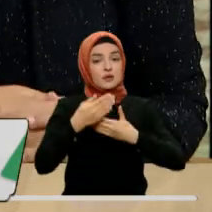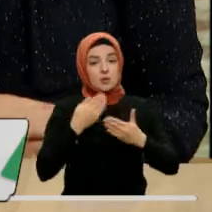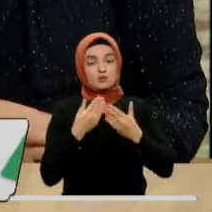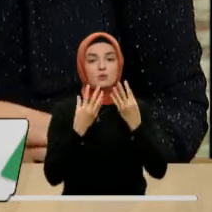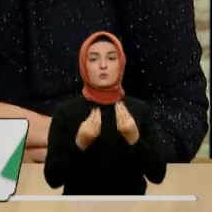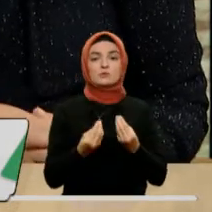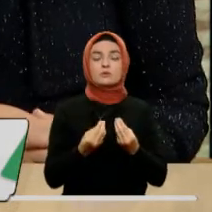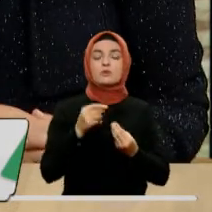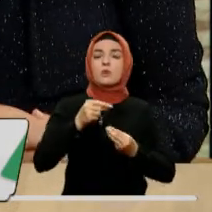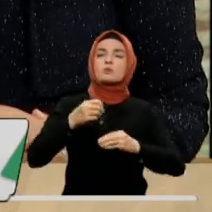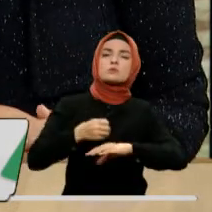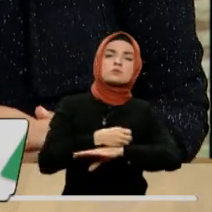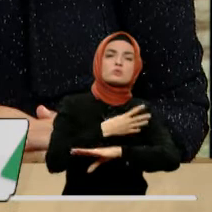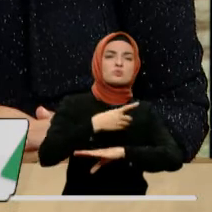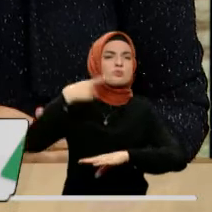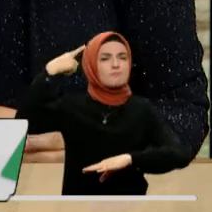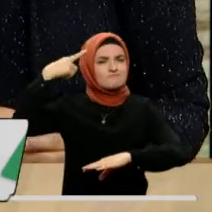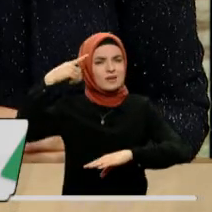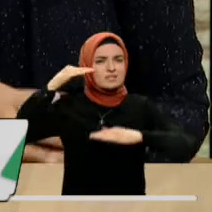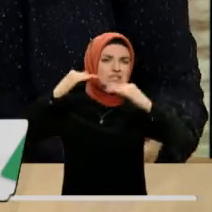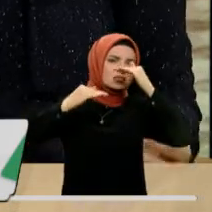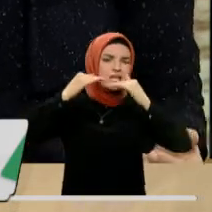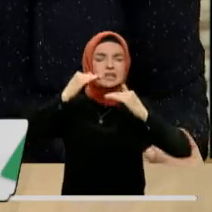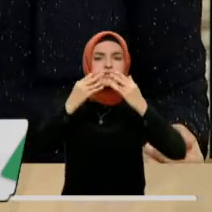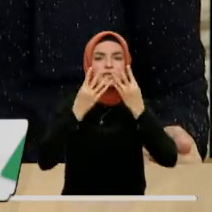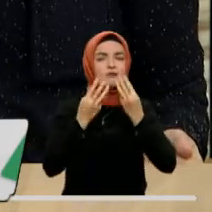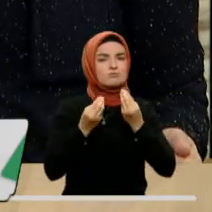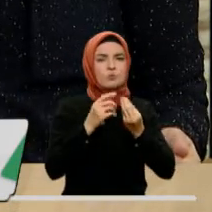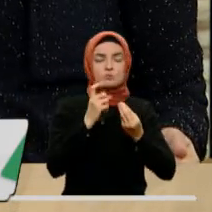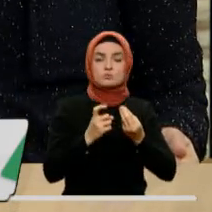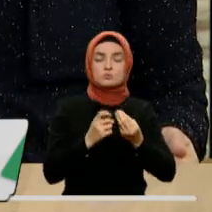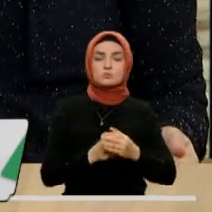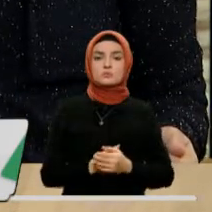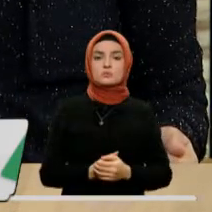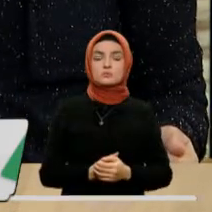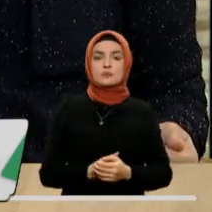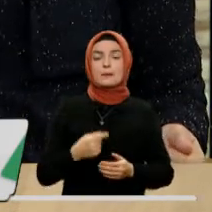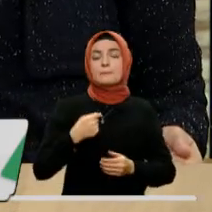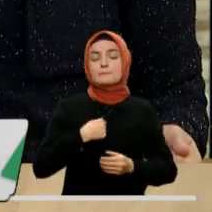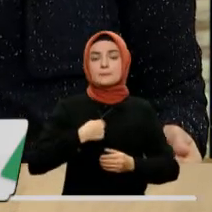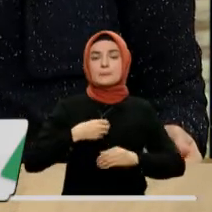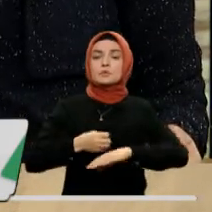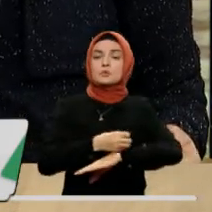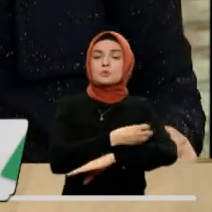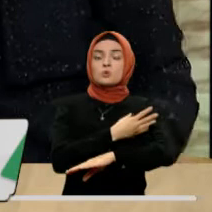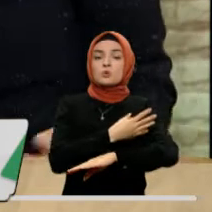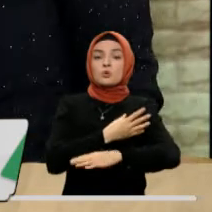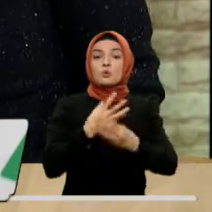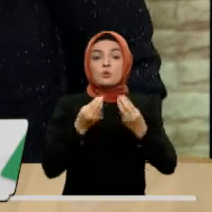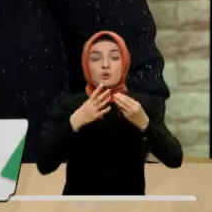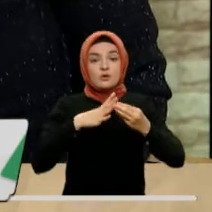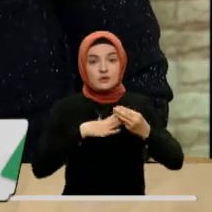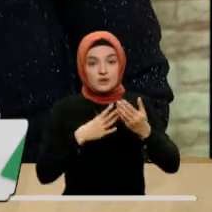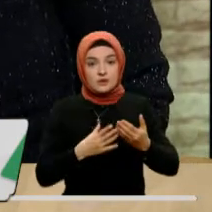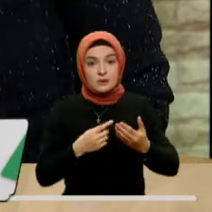Ya da oradaki duygu mantık dengesini nasıl kuracağız şimdi siz, aileler? Evet, tamam. Mesela benim diyelim ki duygularımız beni artık yoğun. Dinleyeceksin o yoğun. Zaman. O zaman beni